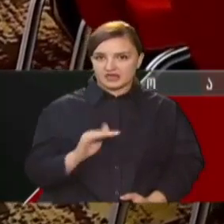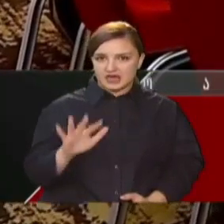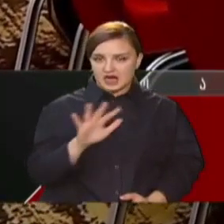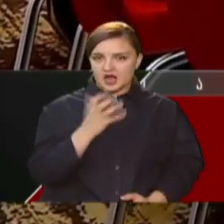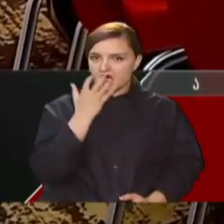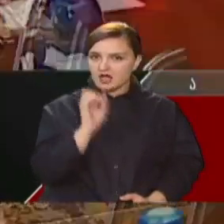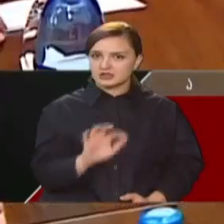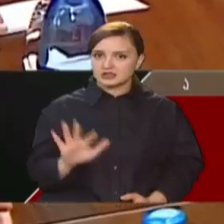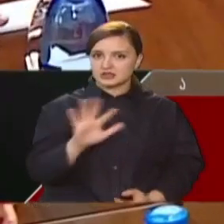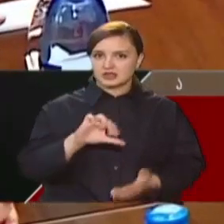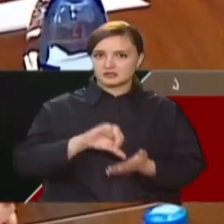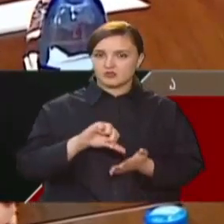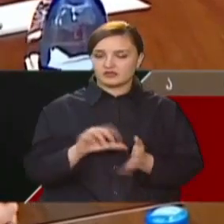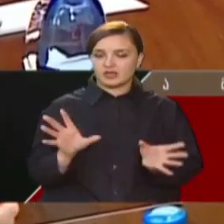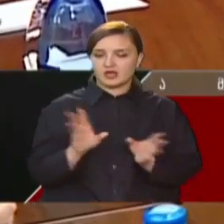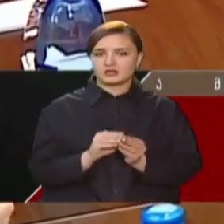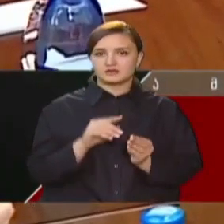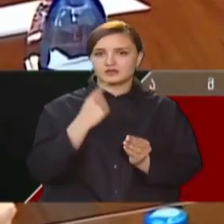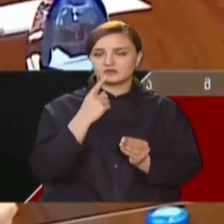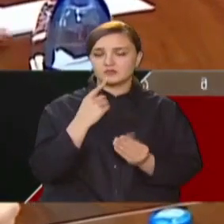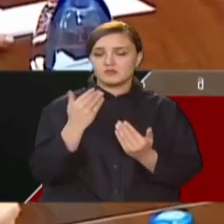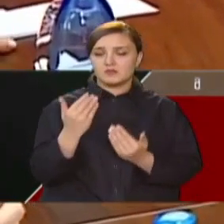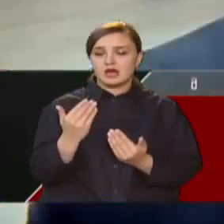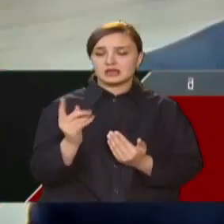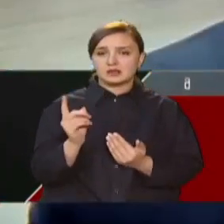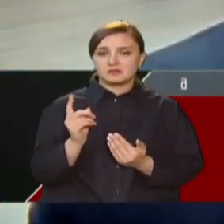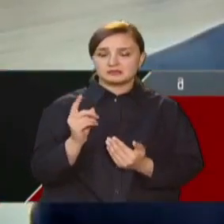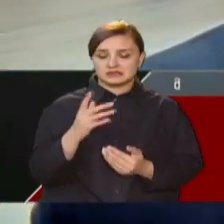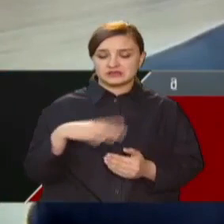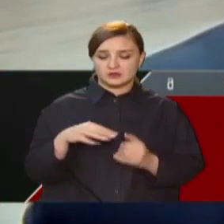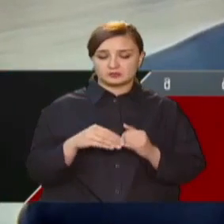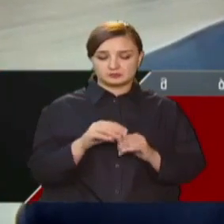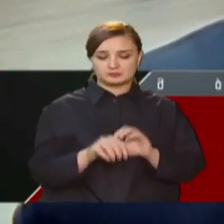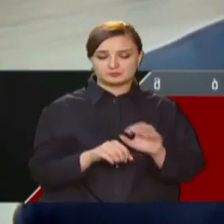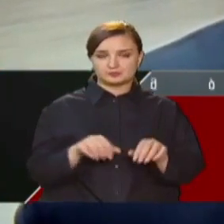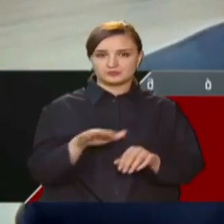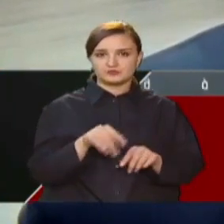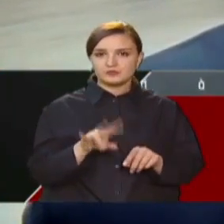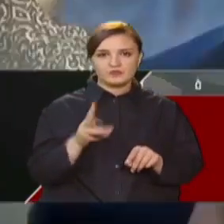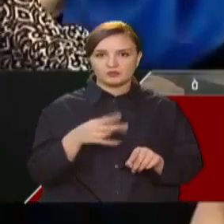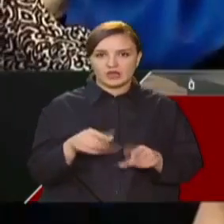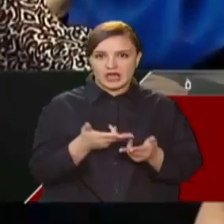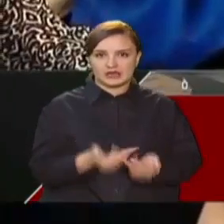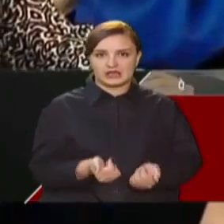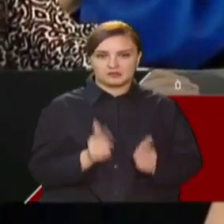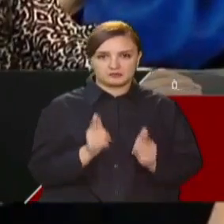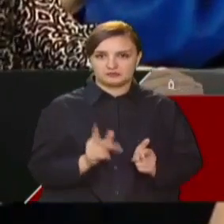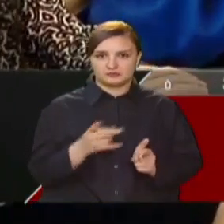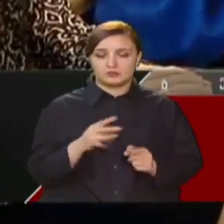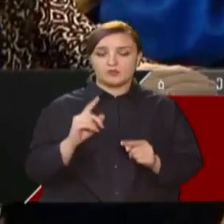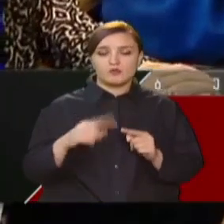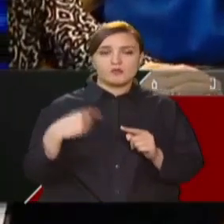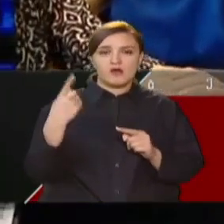წარმომადგენლებმა ერთად თქვეს, რომ მათი მხრიდან საქართველოს ოკუპირებული ტერიტორიების არაღიარების პოლიტიკას მომავალშიც